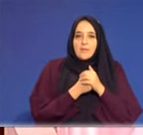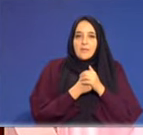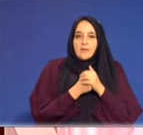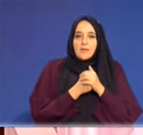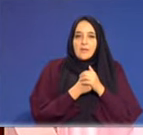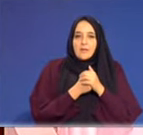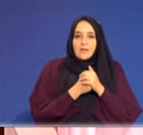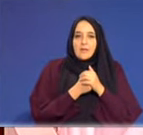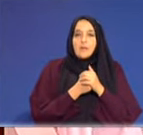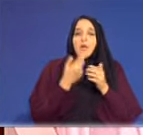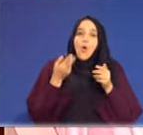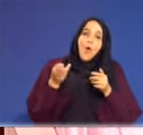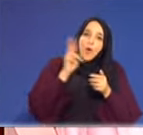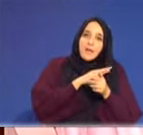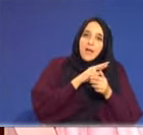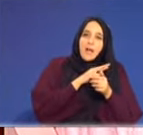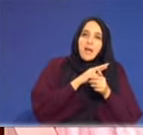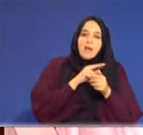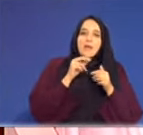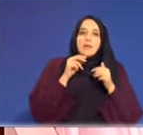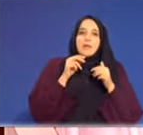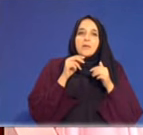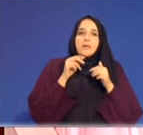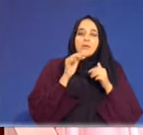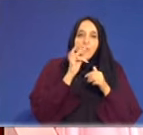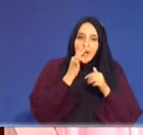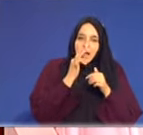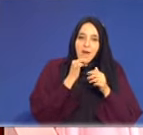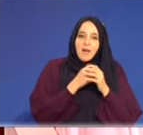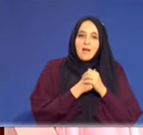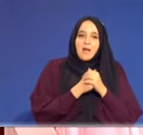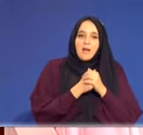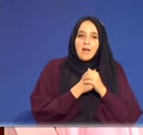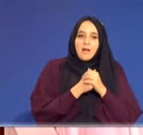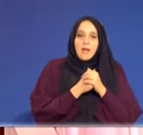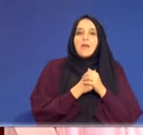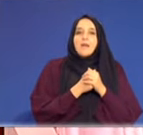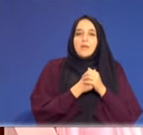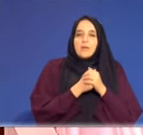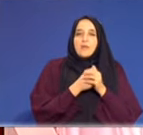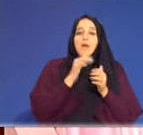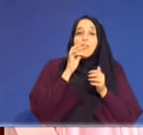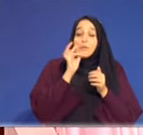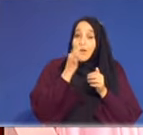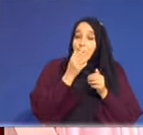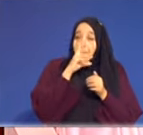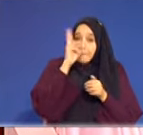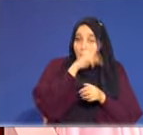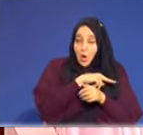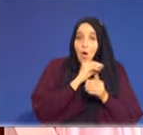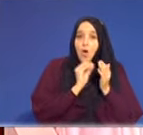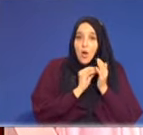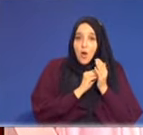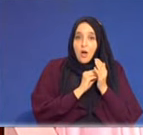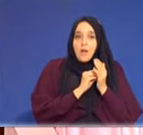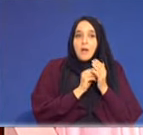الرجل. شكرا. وبعد خوك زاد عاود تزوجها. شكرا. ومن بعد مات وخلاها